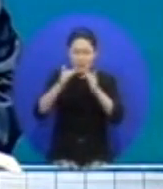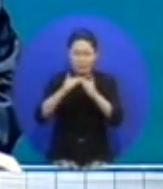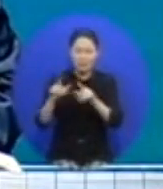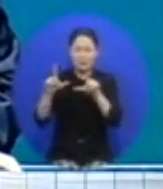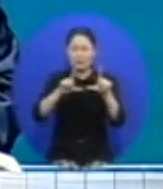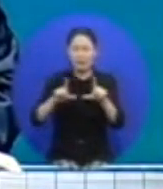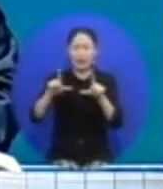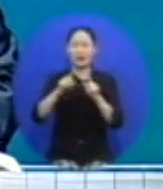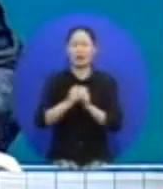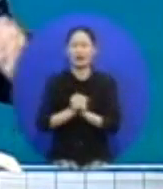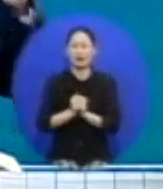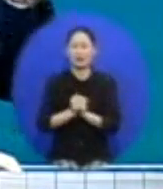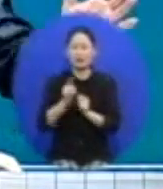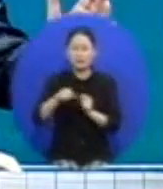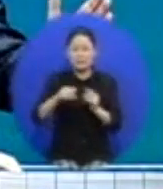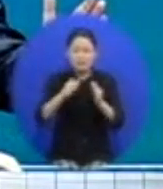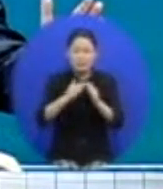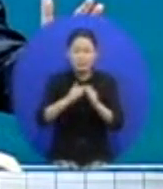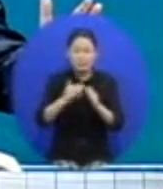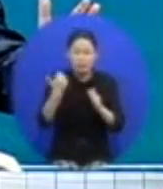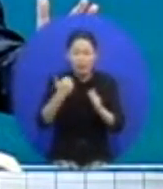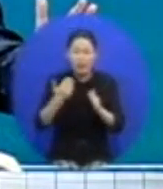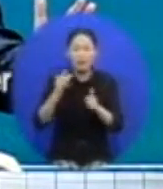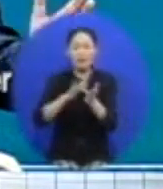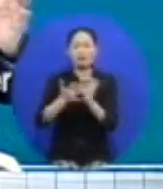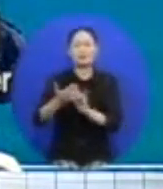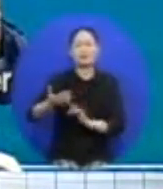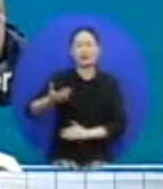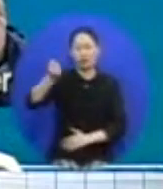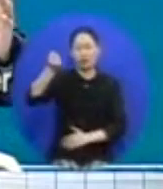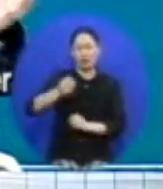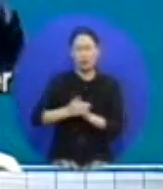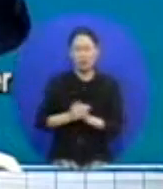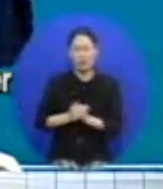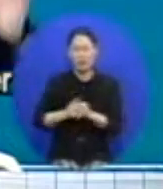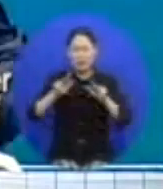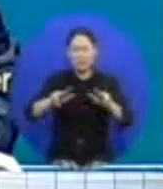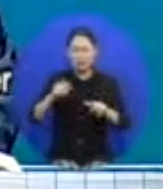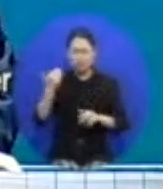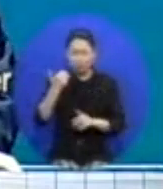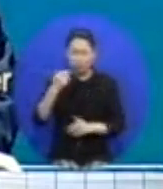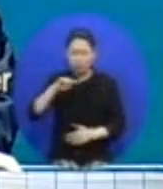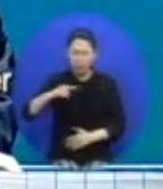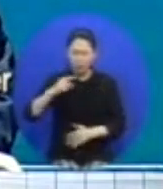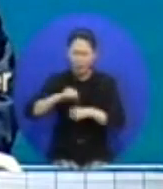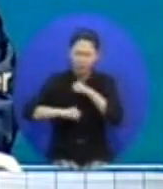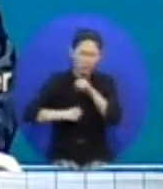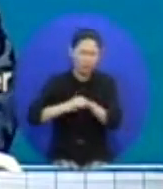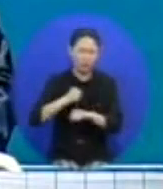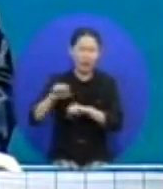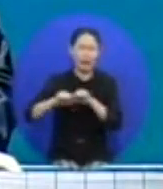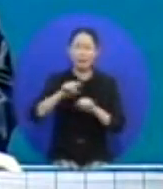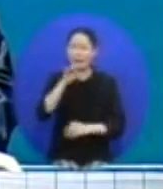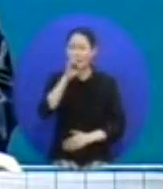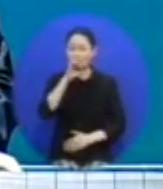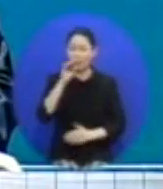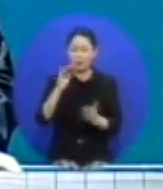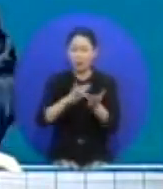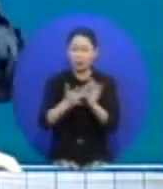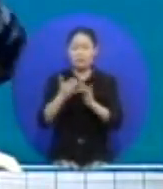거예요 이집은 예수님의 집이에요 이제는 누구도 마음대로 하면 안되요 예수님의